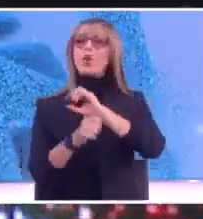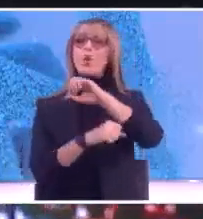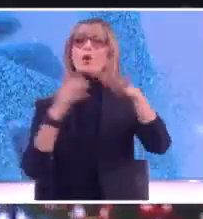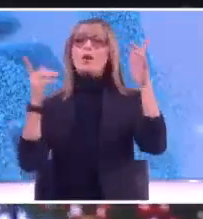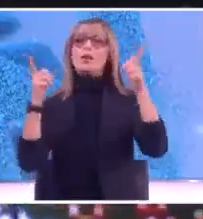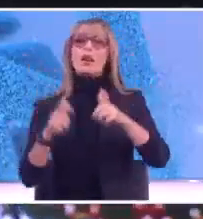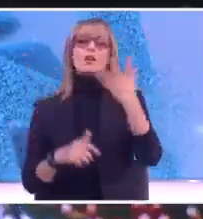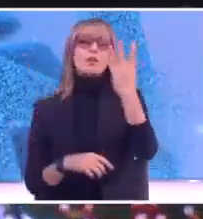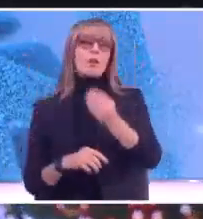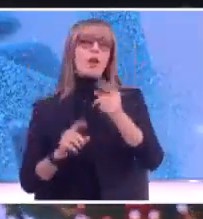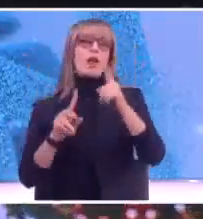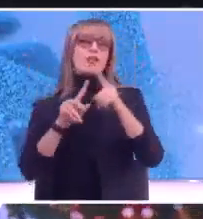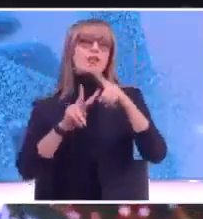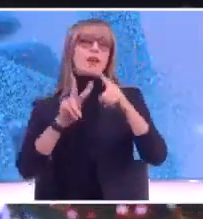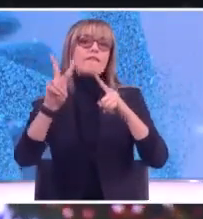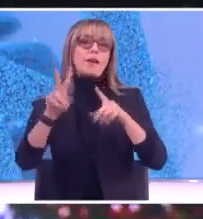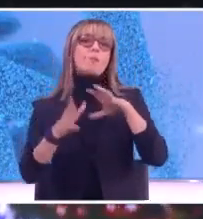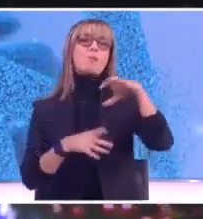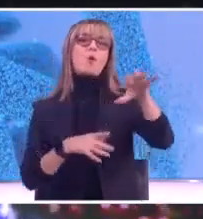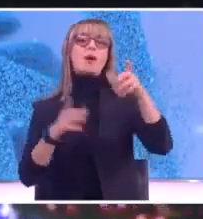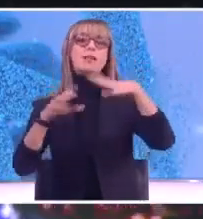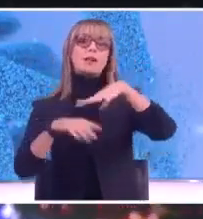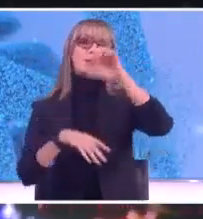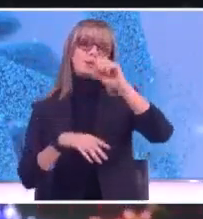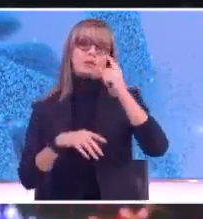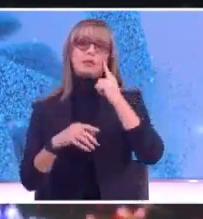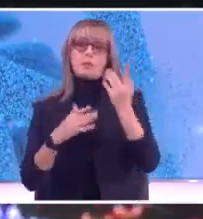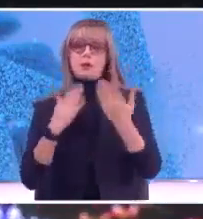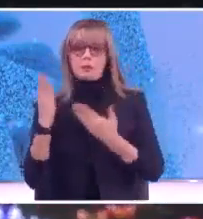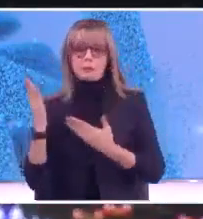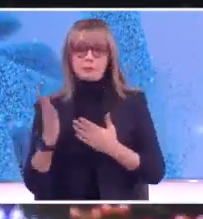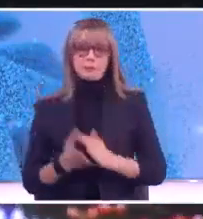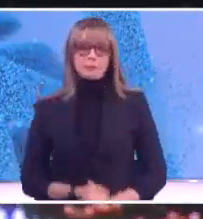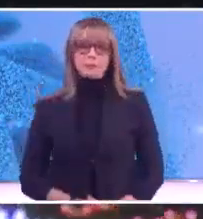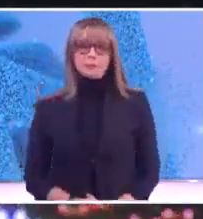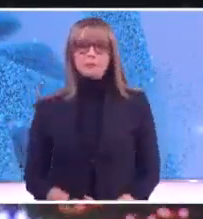bulunan NTV bölge temsilcisi Nizamettin Kaplan'a sözü bırakıyoruz.